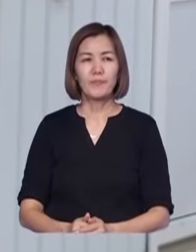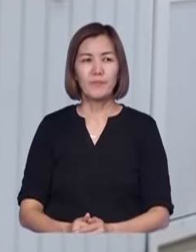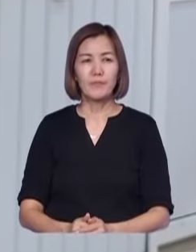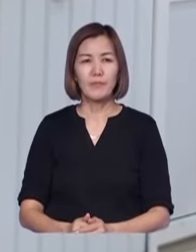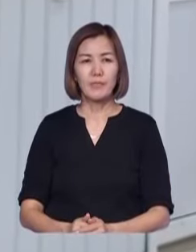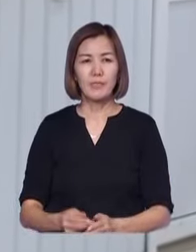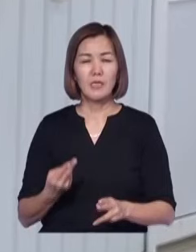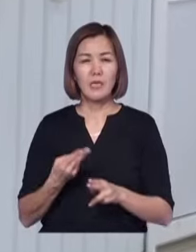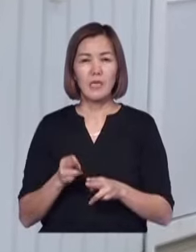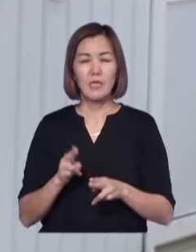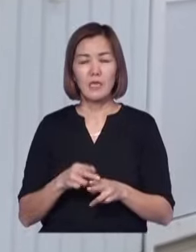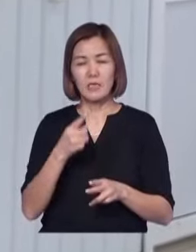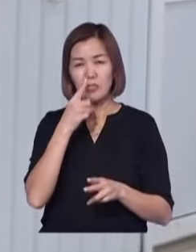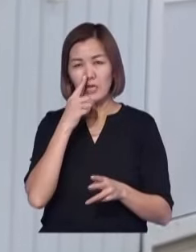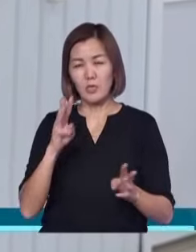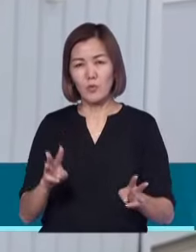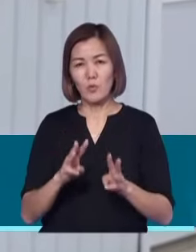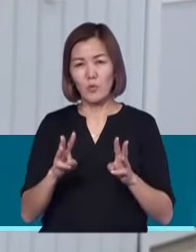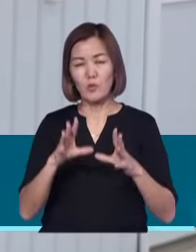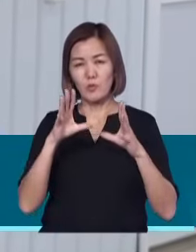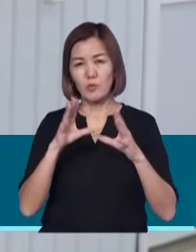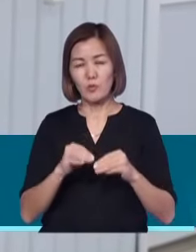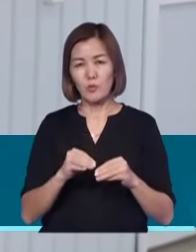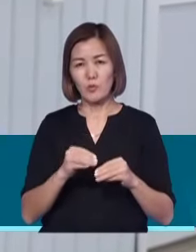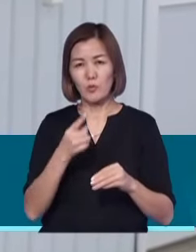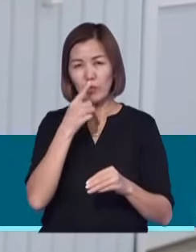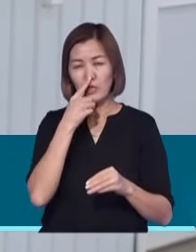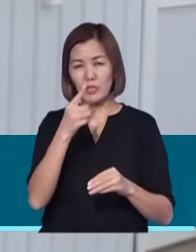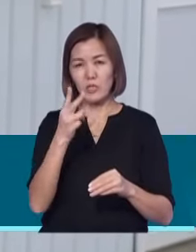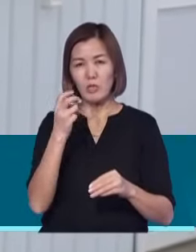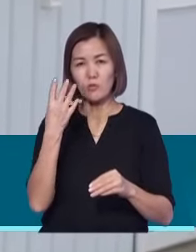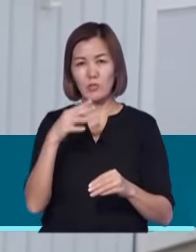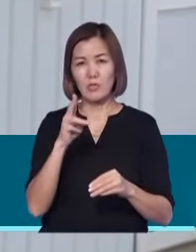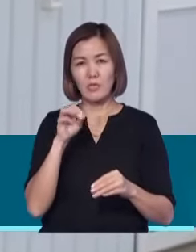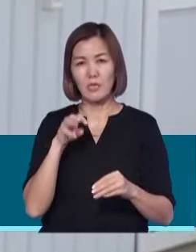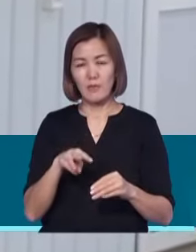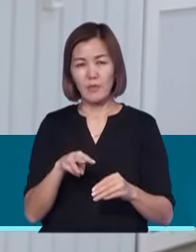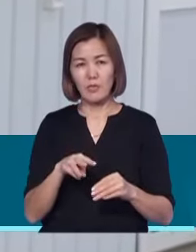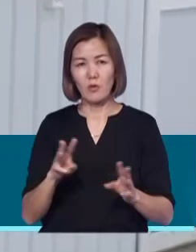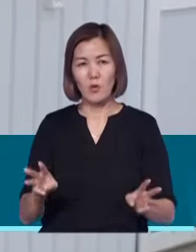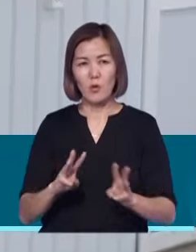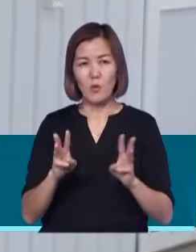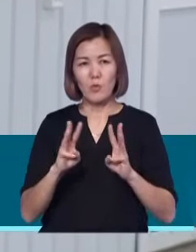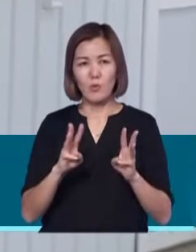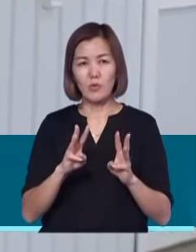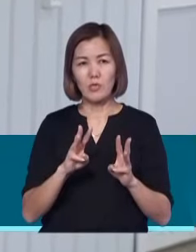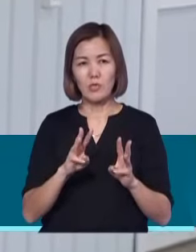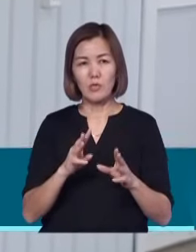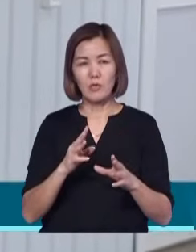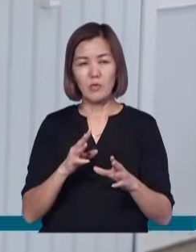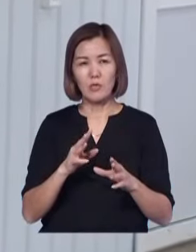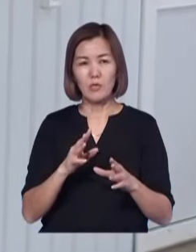жоқ. Ең жақын өрт сөндіру бөлімінен қашықтық 240 шақырымды құрайды. Өрт ошақтары мотопомпаның